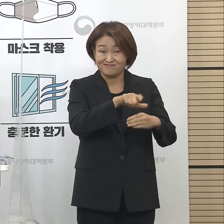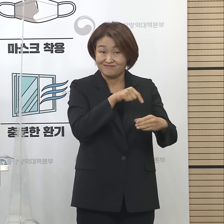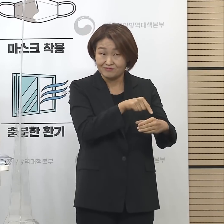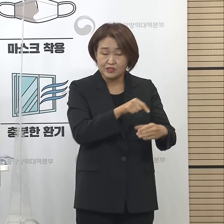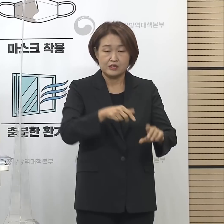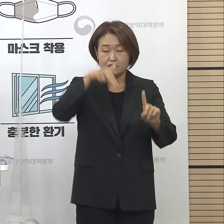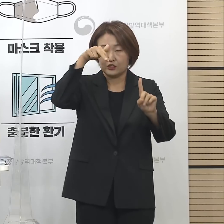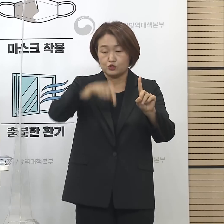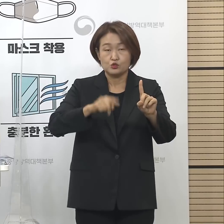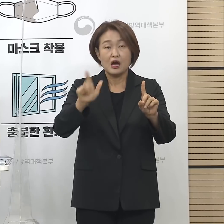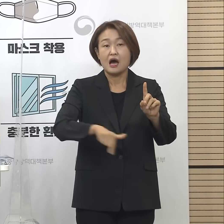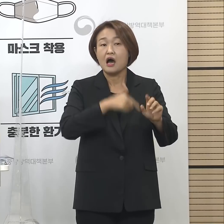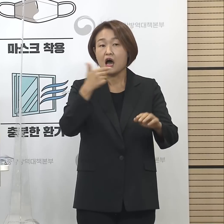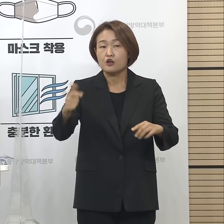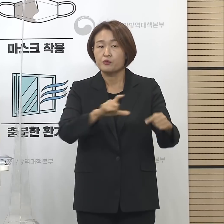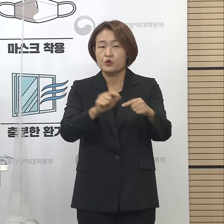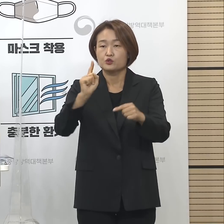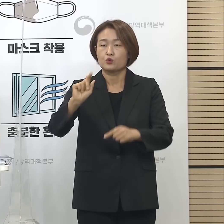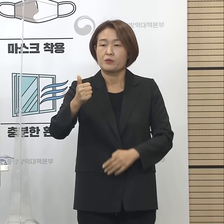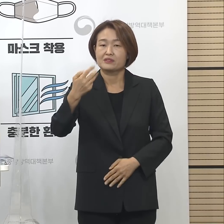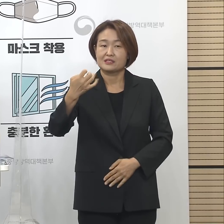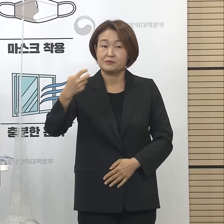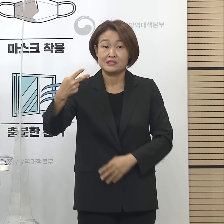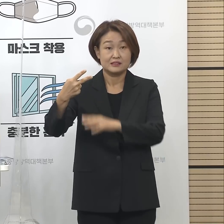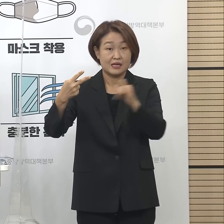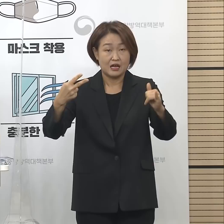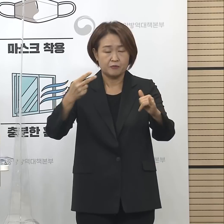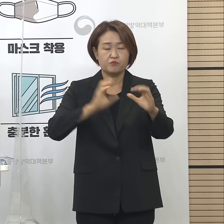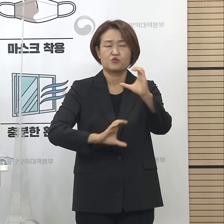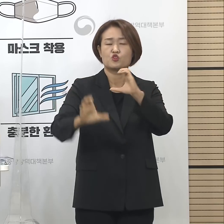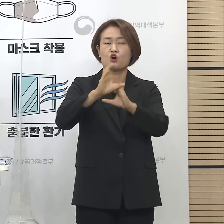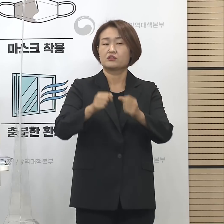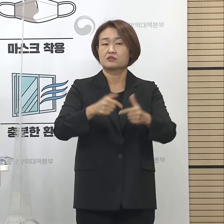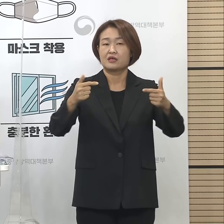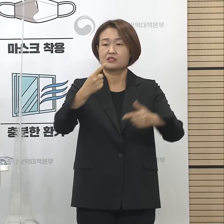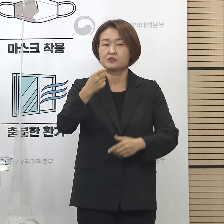지난 일주간 하루 평균 1,542명이 증가해서 전주 대비